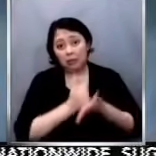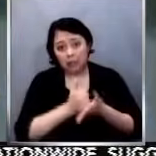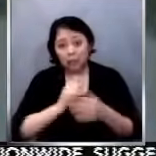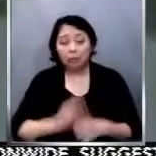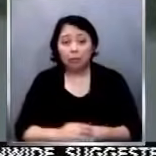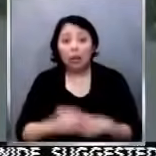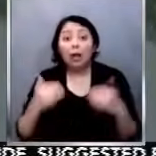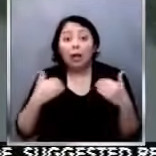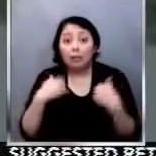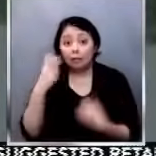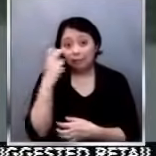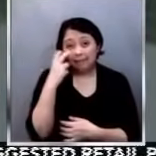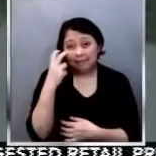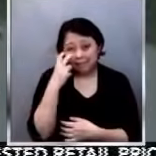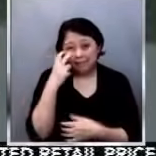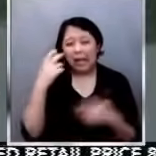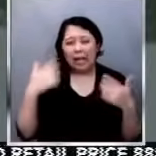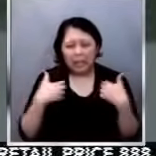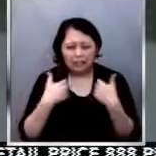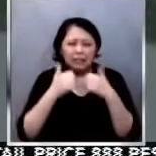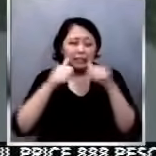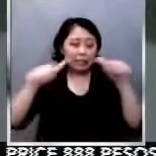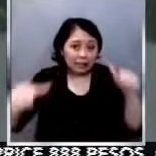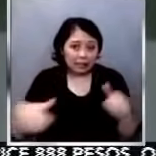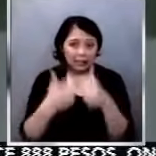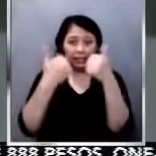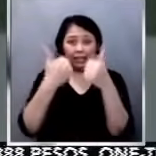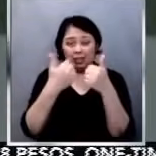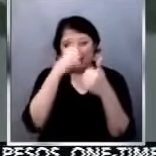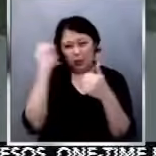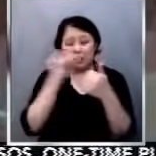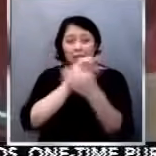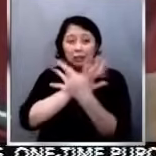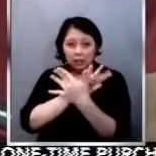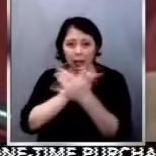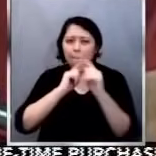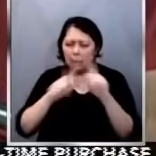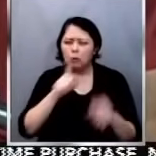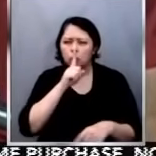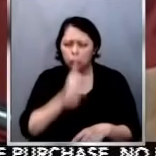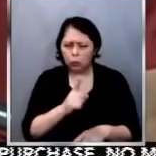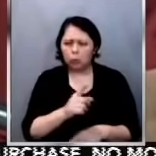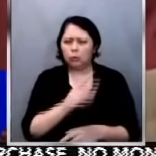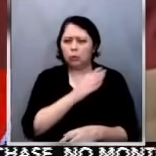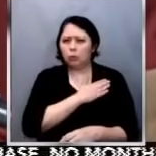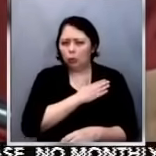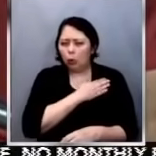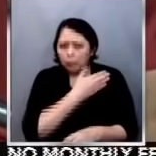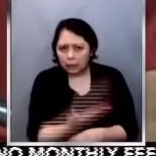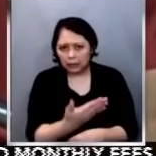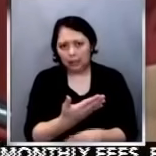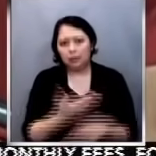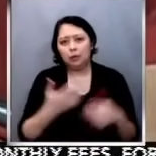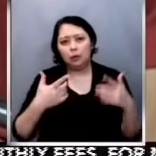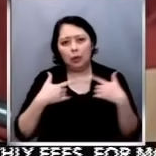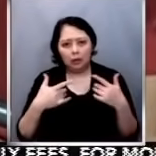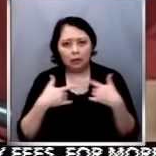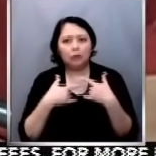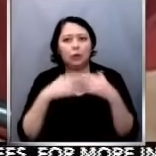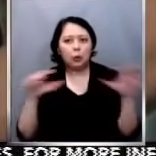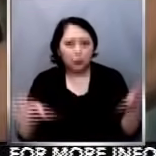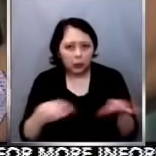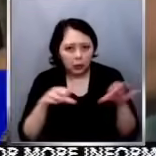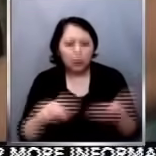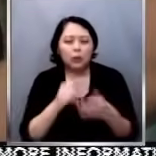pandemya, prosigido si Mang Sammy na itaguyod ang kanyang pamilya. Masaya ako kasi siya ang naging tatay ko. Kasi hindi